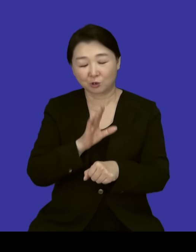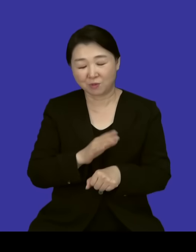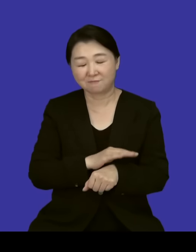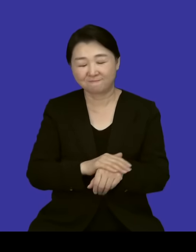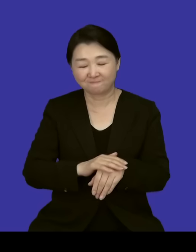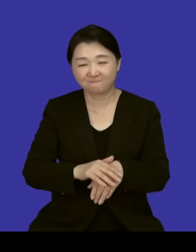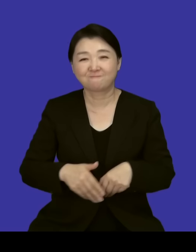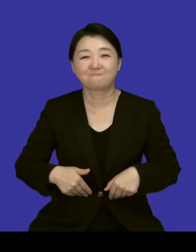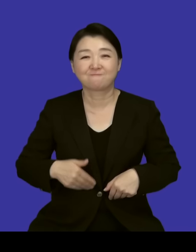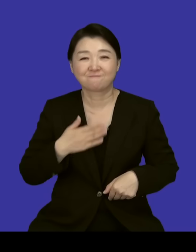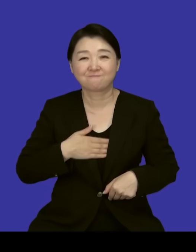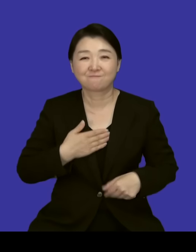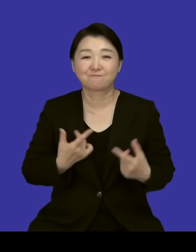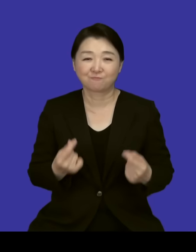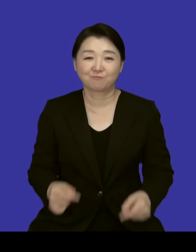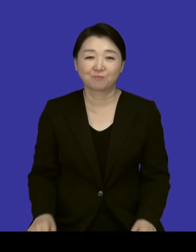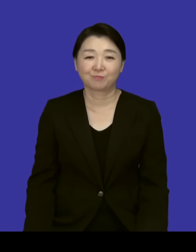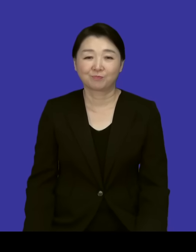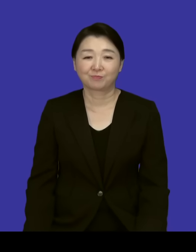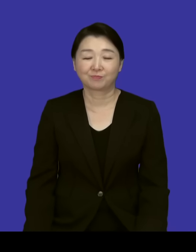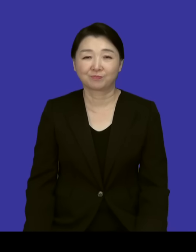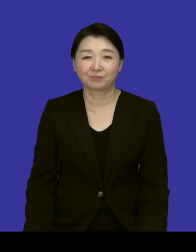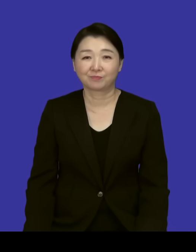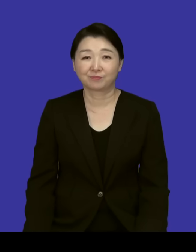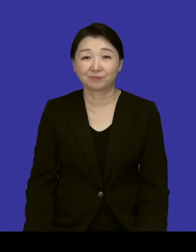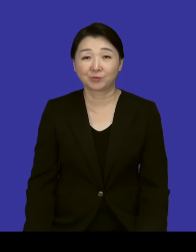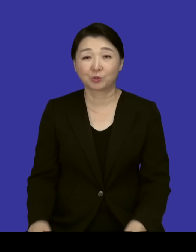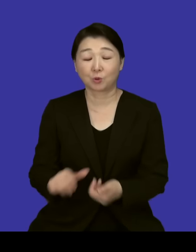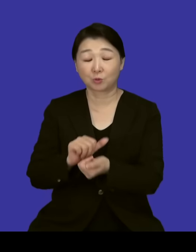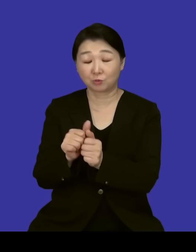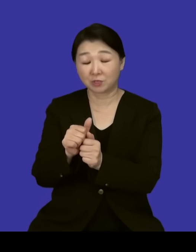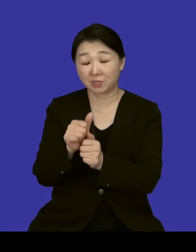많이 느꼈던 네. 그리고 또 주식을